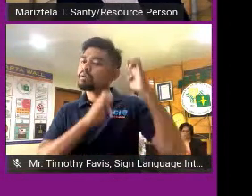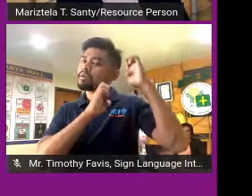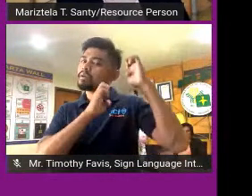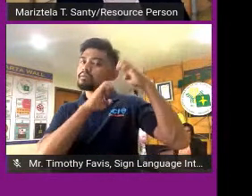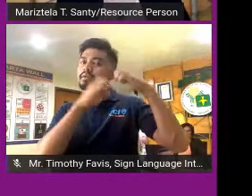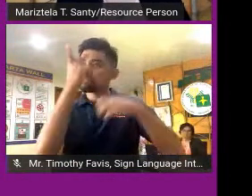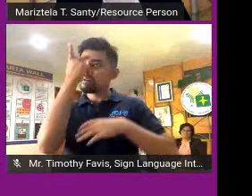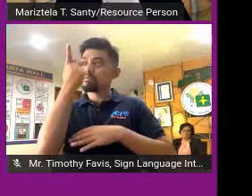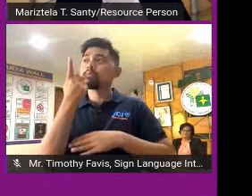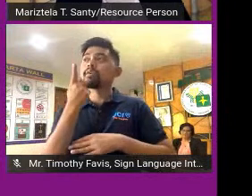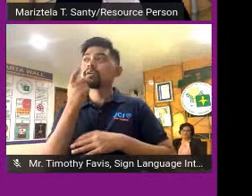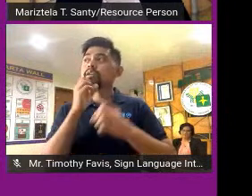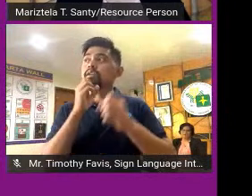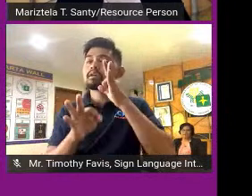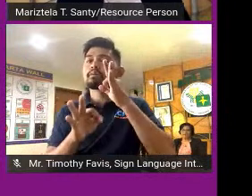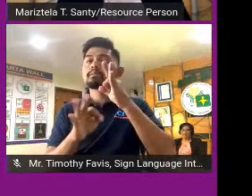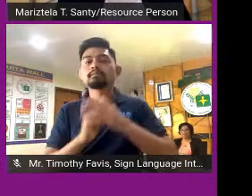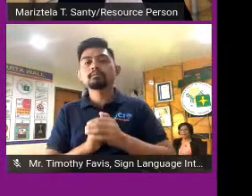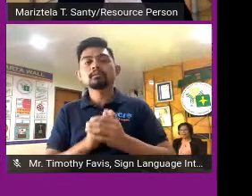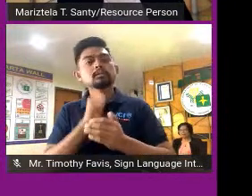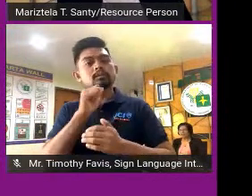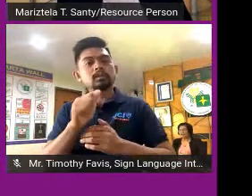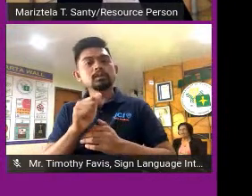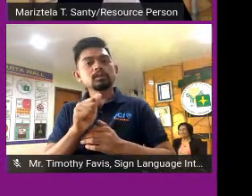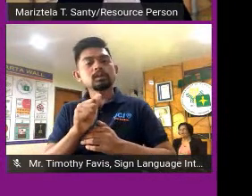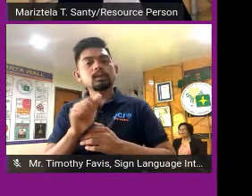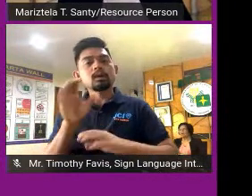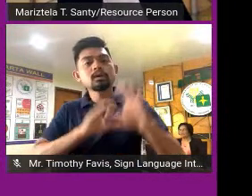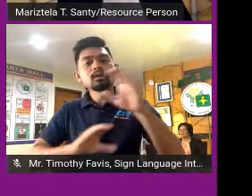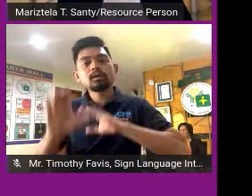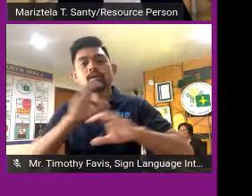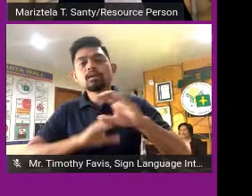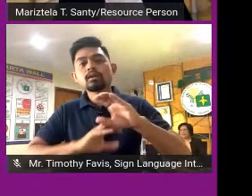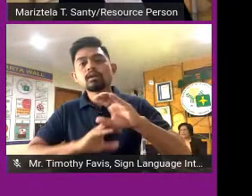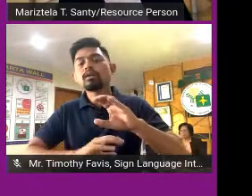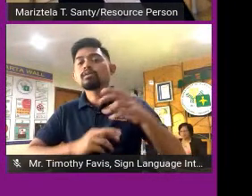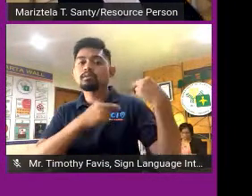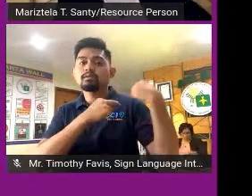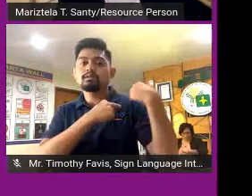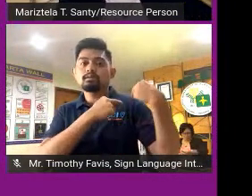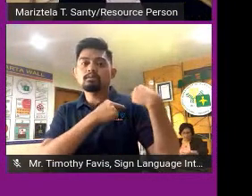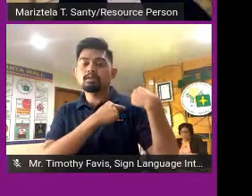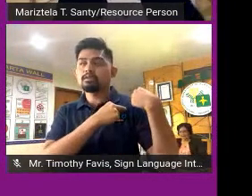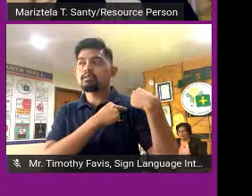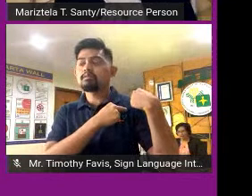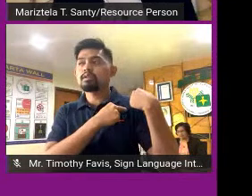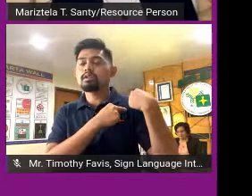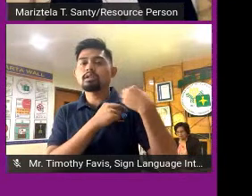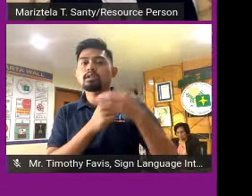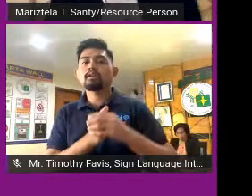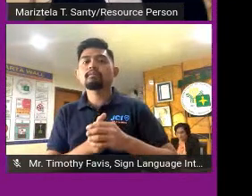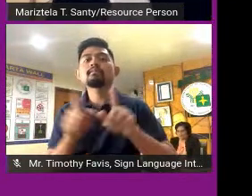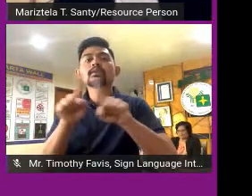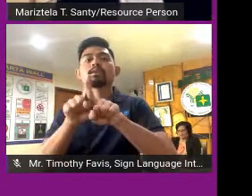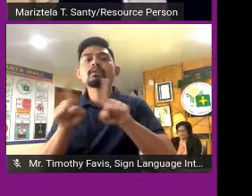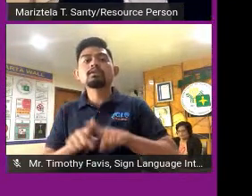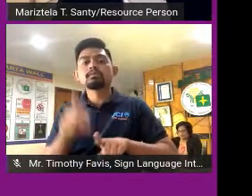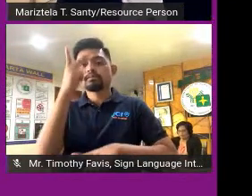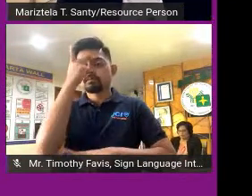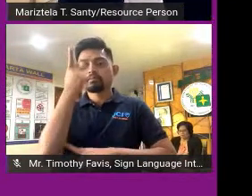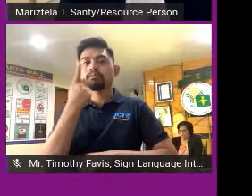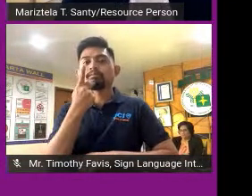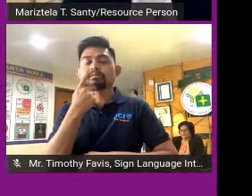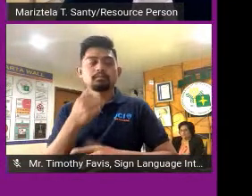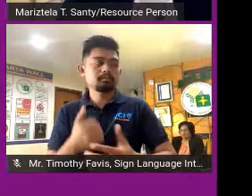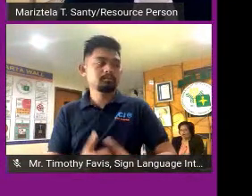kung hindi nila ginagampanan ang kanilang mga as magulang? Ano